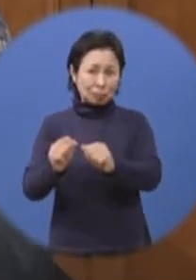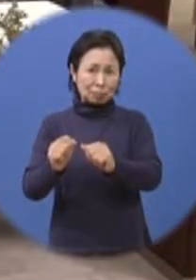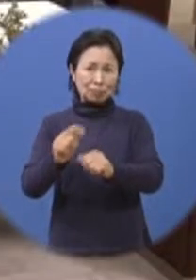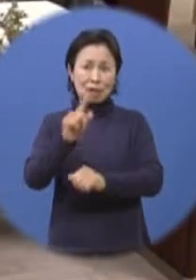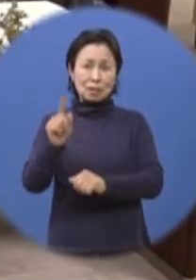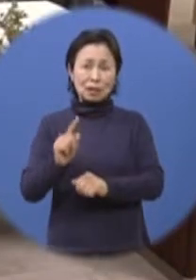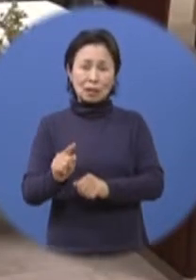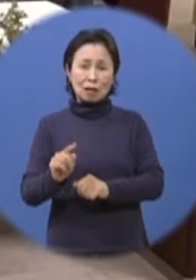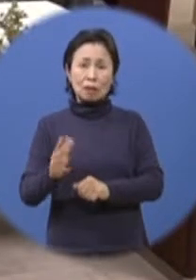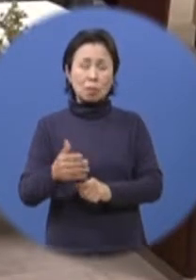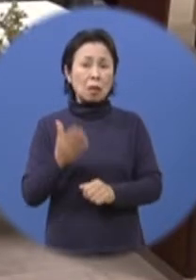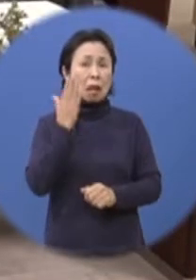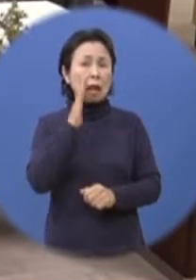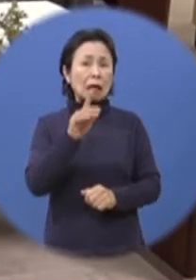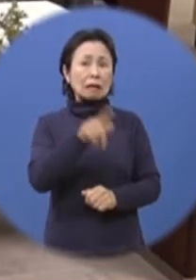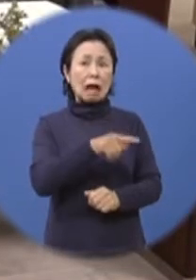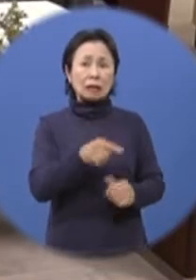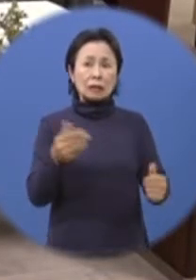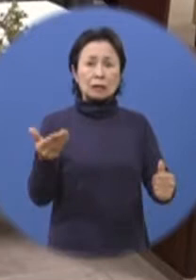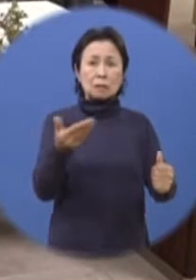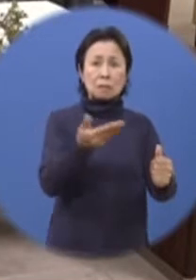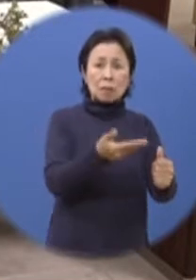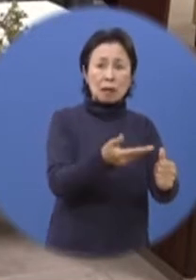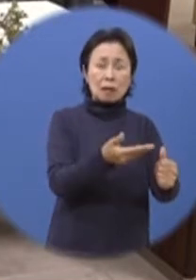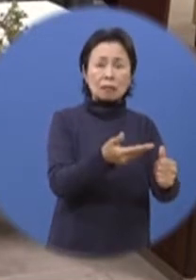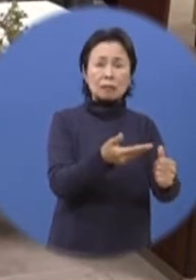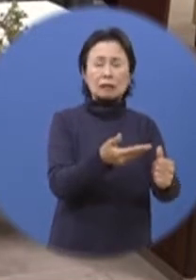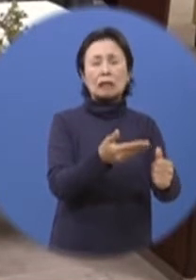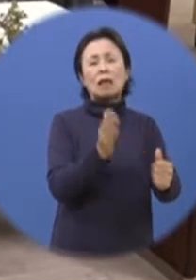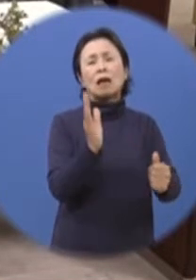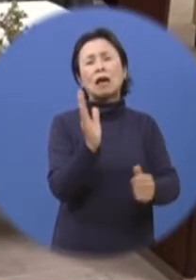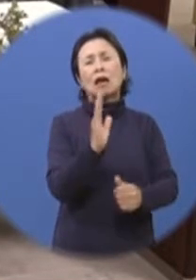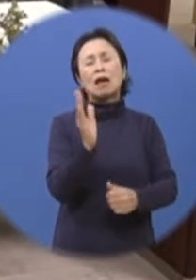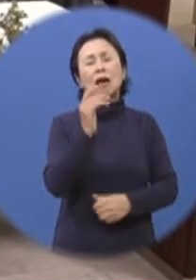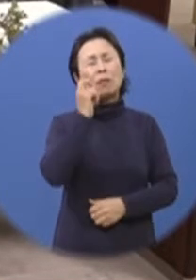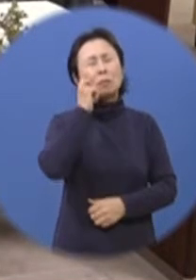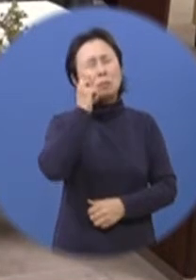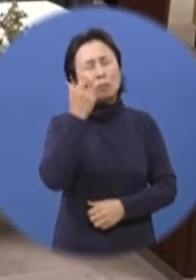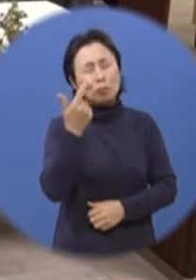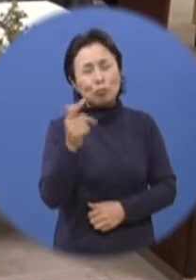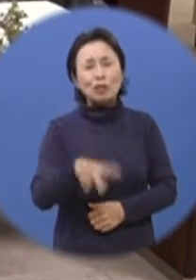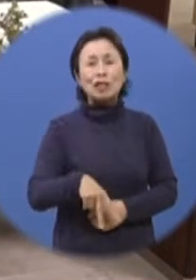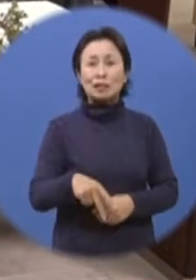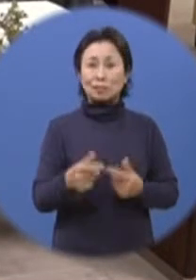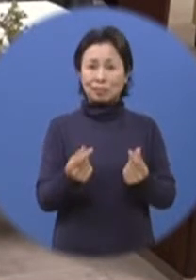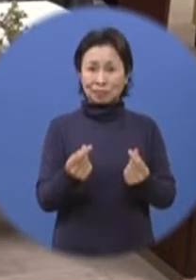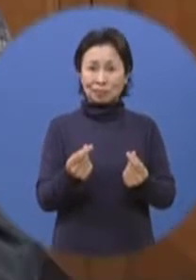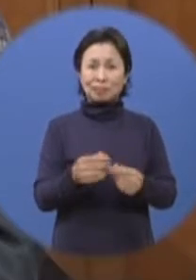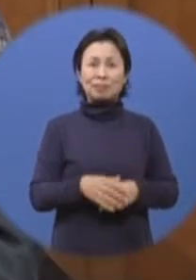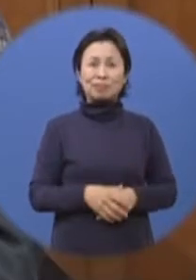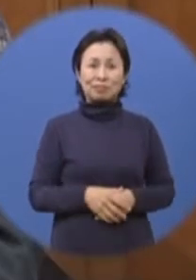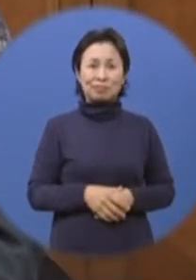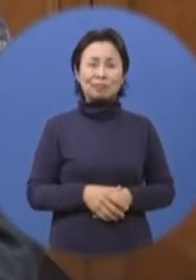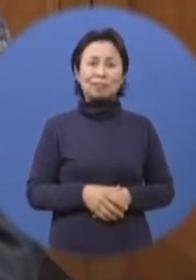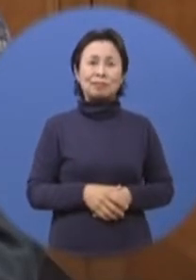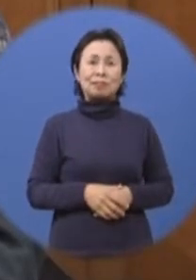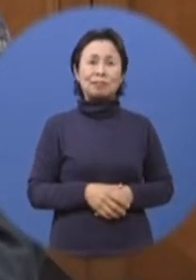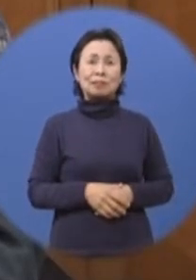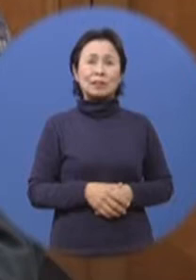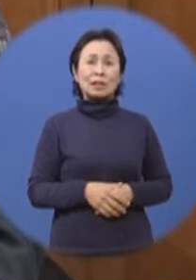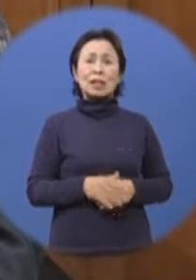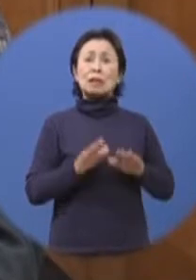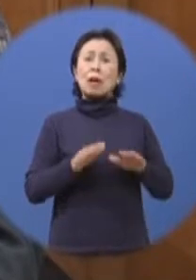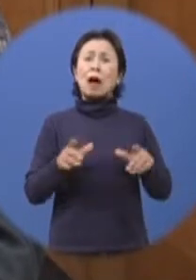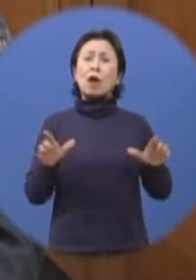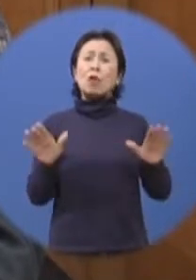そう赤のマリンに引き継いでくれっていうのはもうほとんど不可能に近いぐらいのかい気になるのですよね米まあ少子化